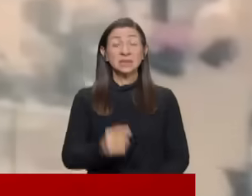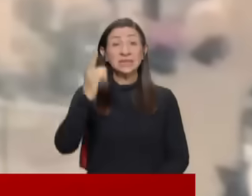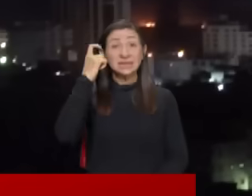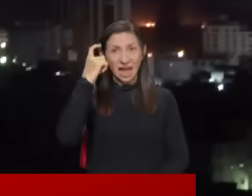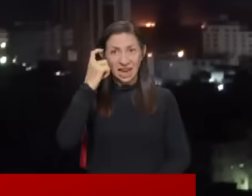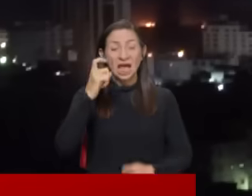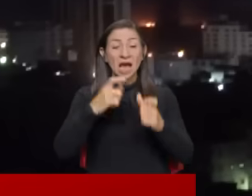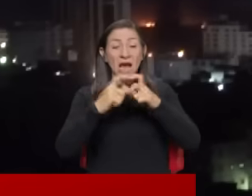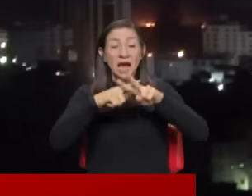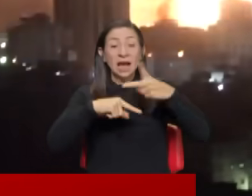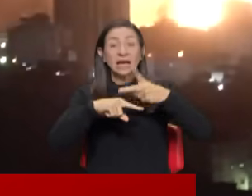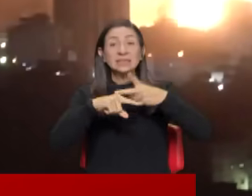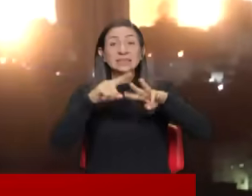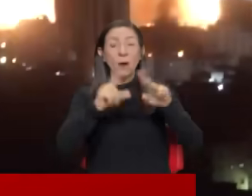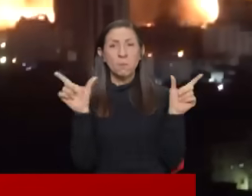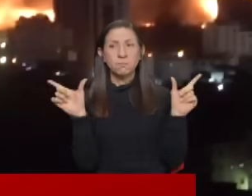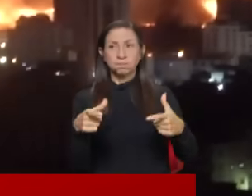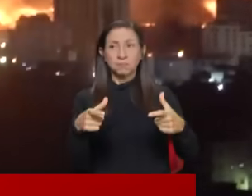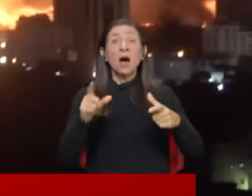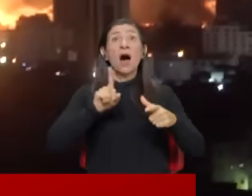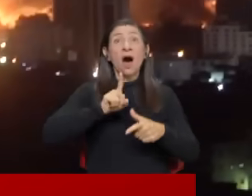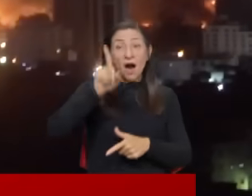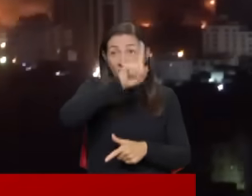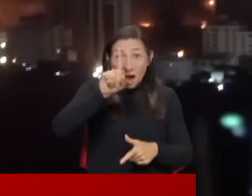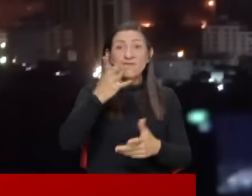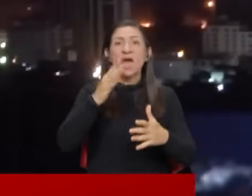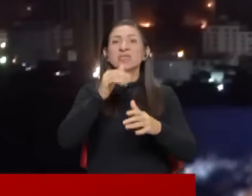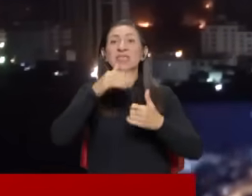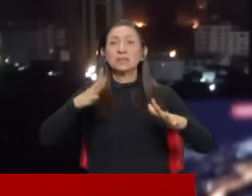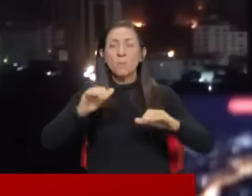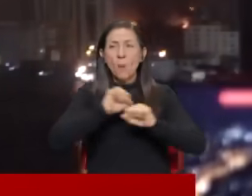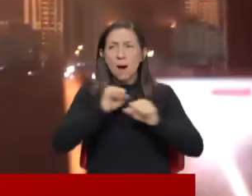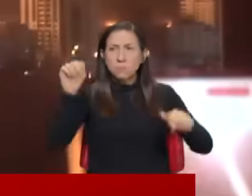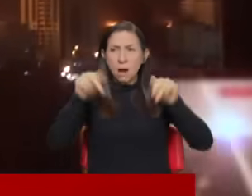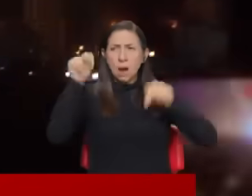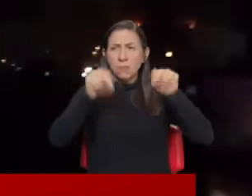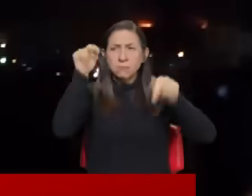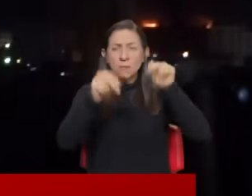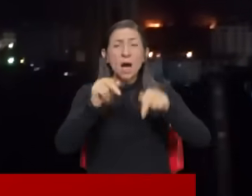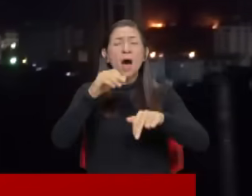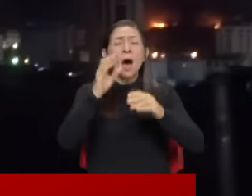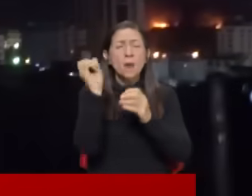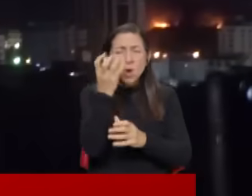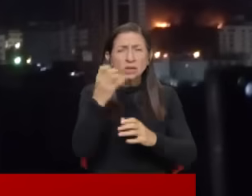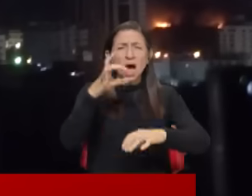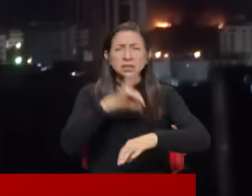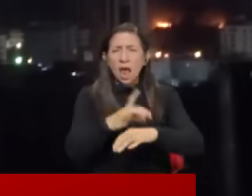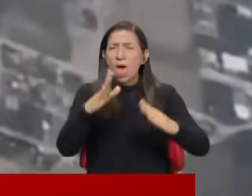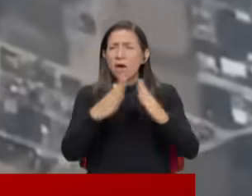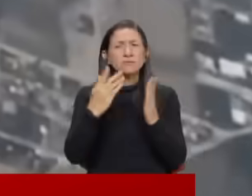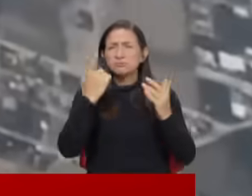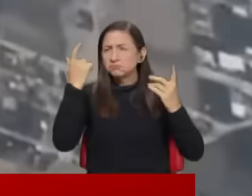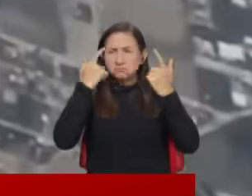İsrail Gazze'yi abluka altına aldı, havadan ve denizden bomba yağdırdı. Ambulans, hastane, ev demeden hedefleri